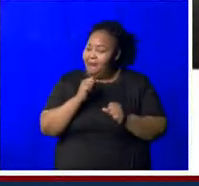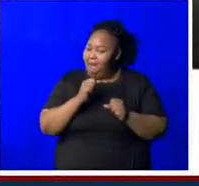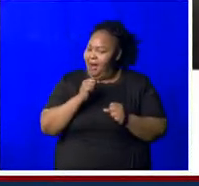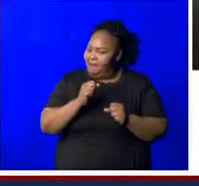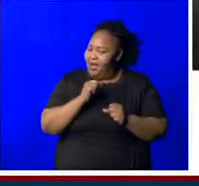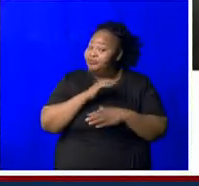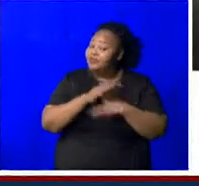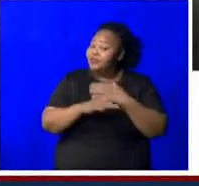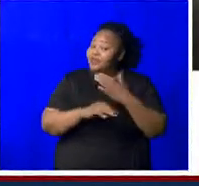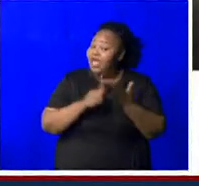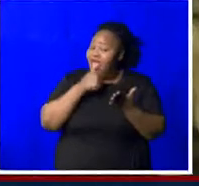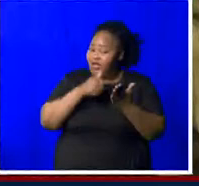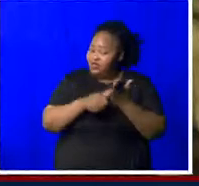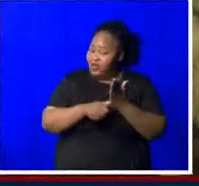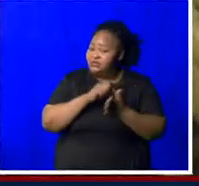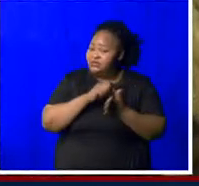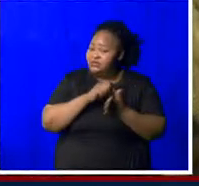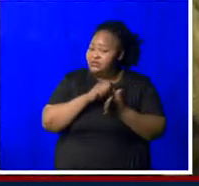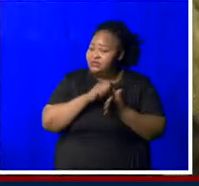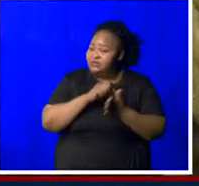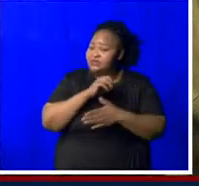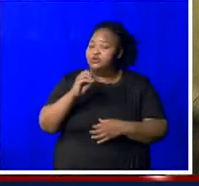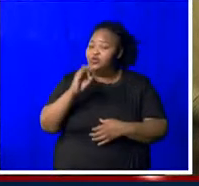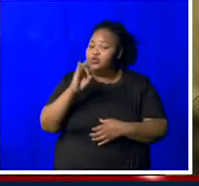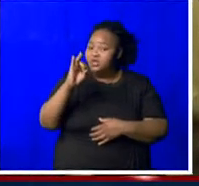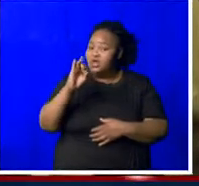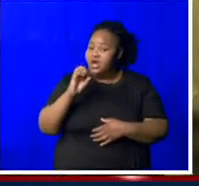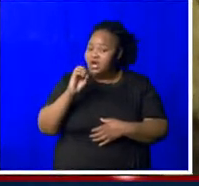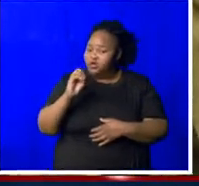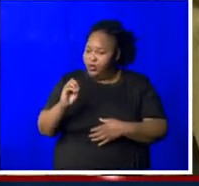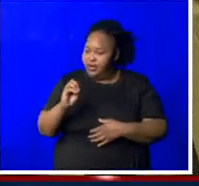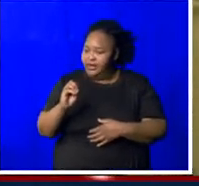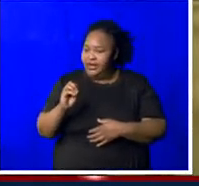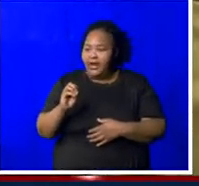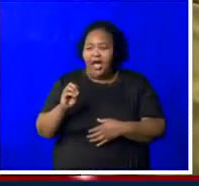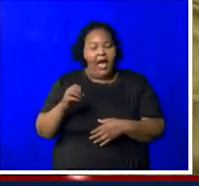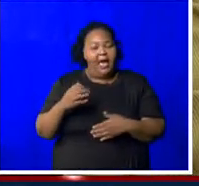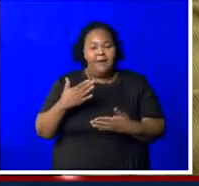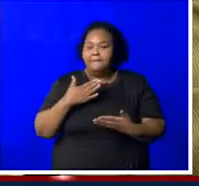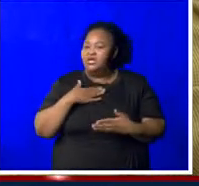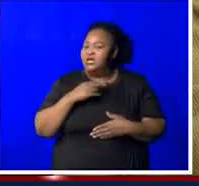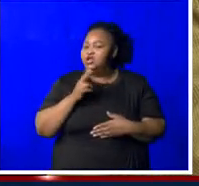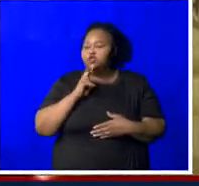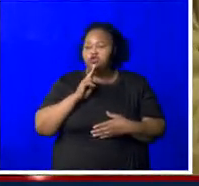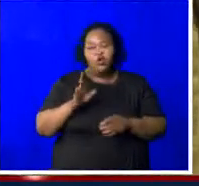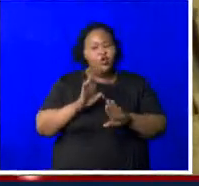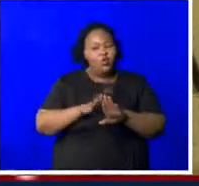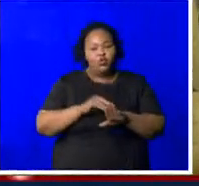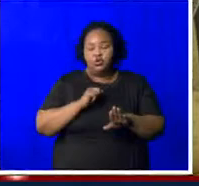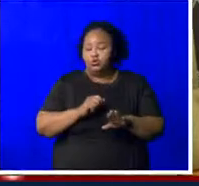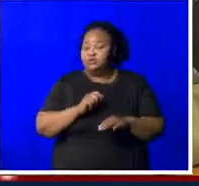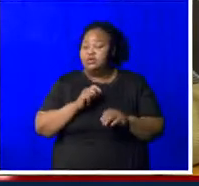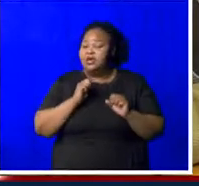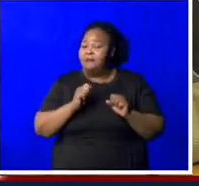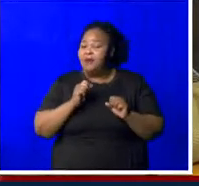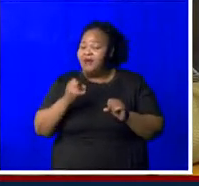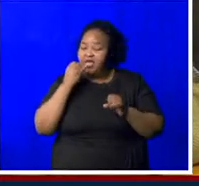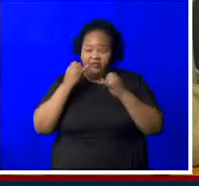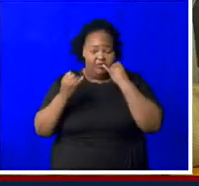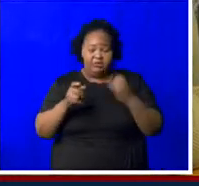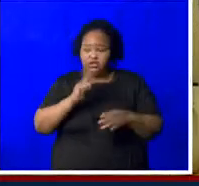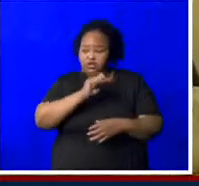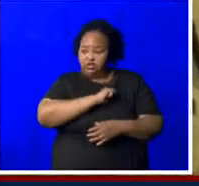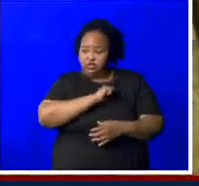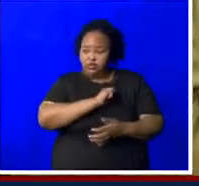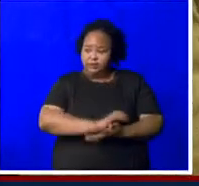ukuthi iteka liqiniso. Uthi lesimadiko njengezono. Usho ukuthi ngimadla ncane wakulena.